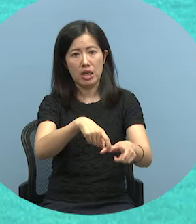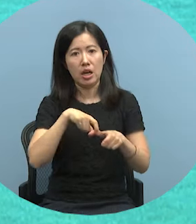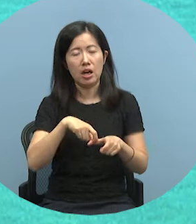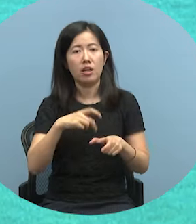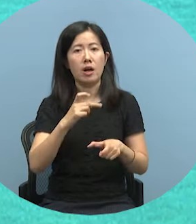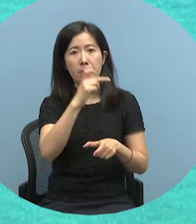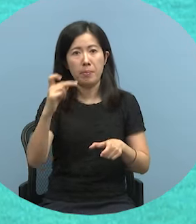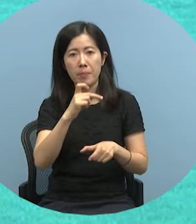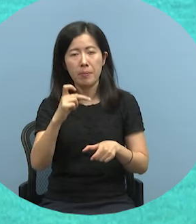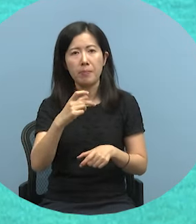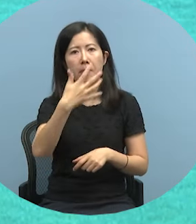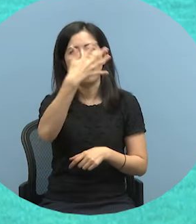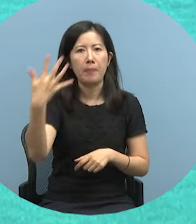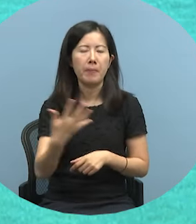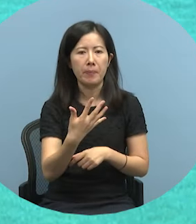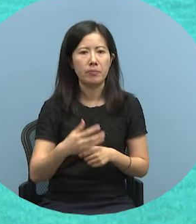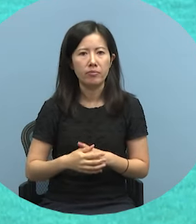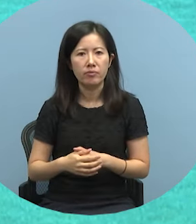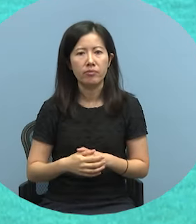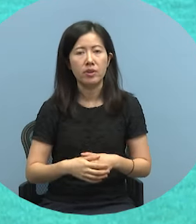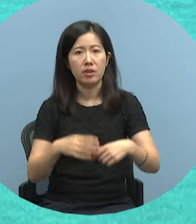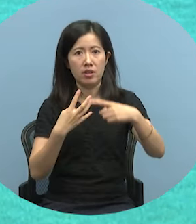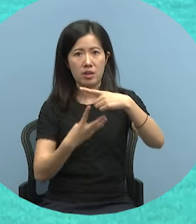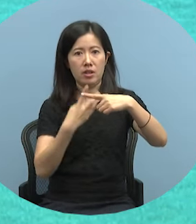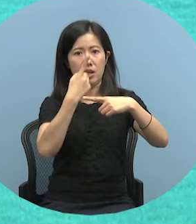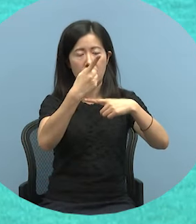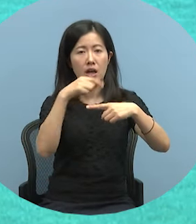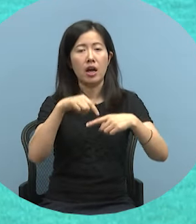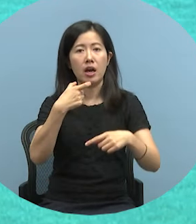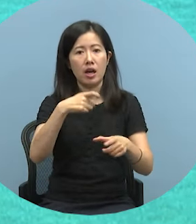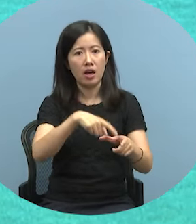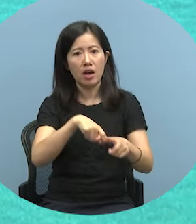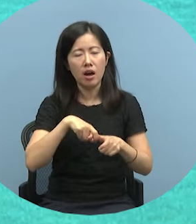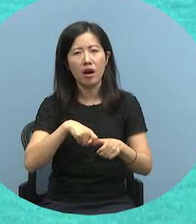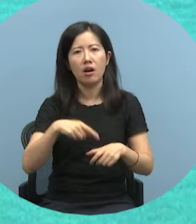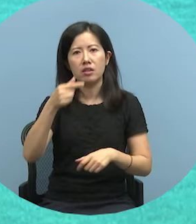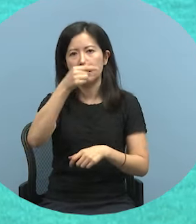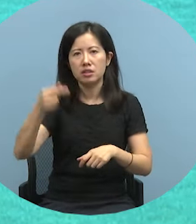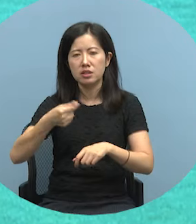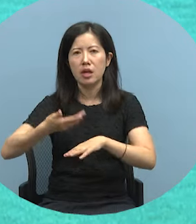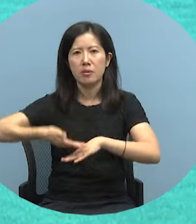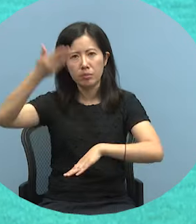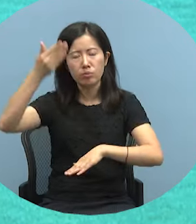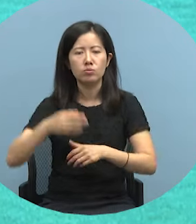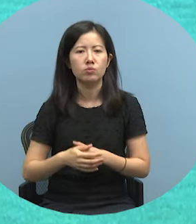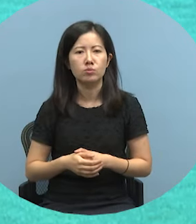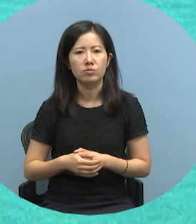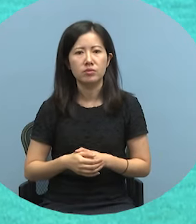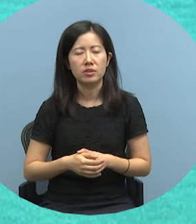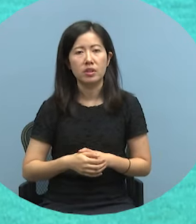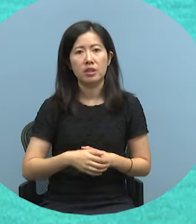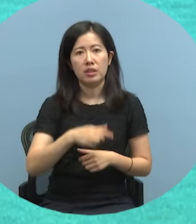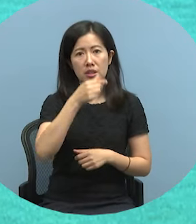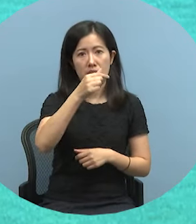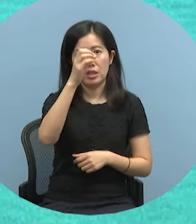數約是50,000元，約1/4的收入更是高達100,000或者以上，